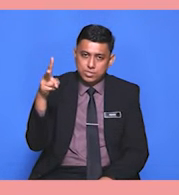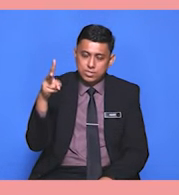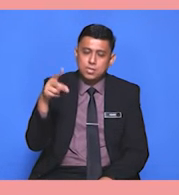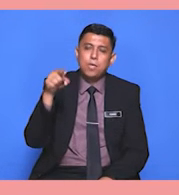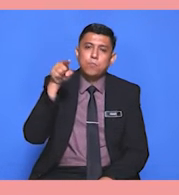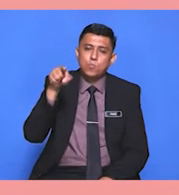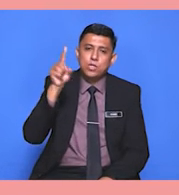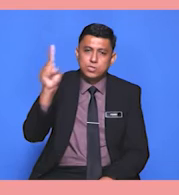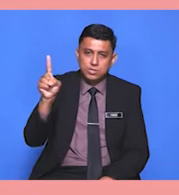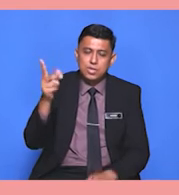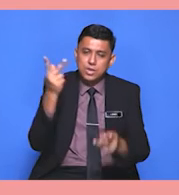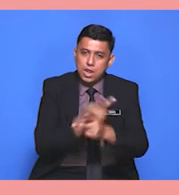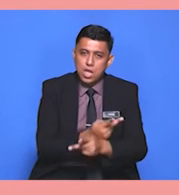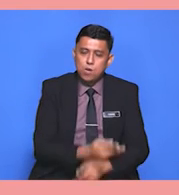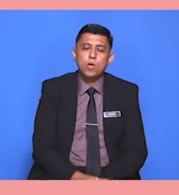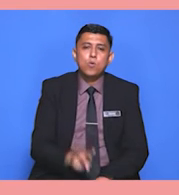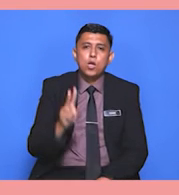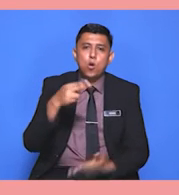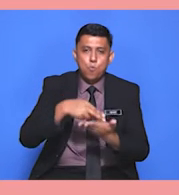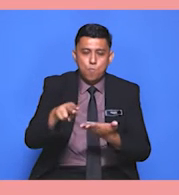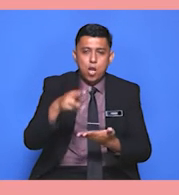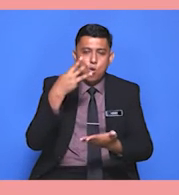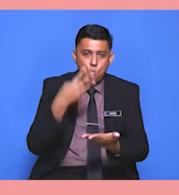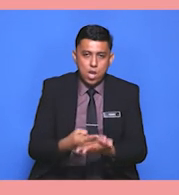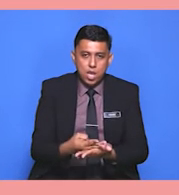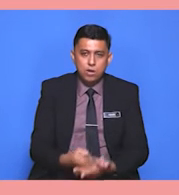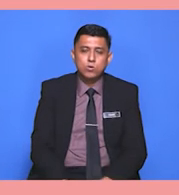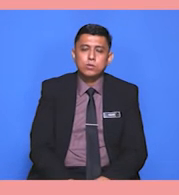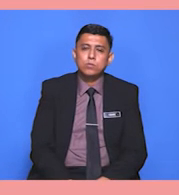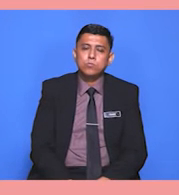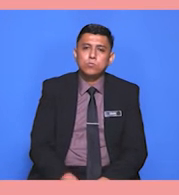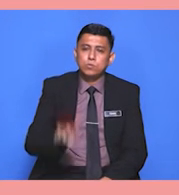112.1 darab dengan upah wang iaitu